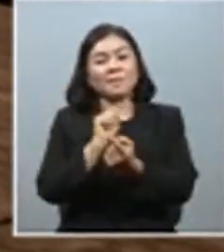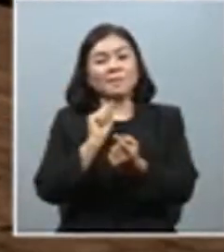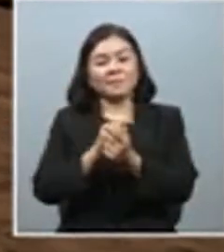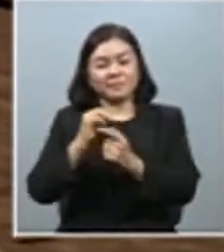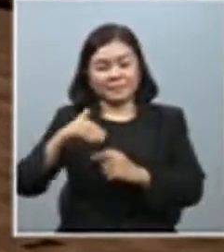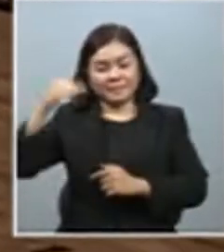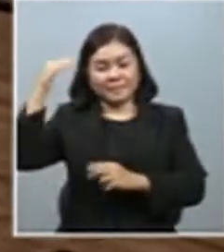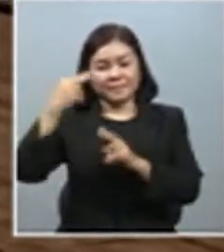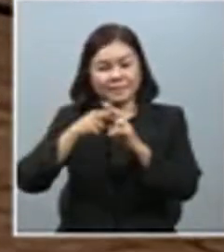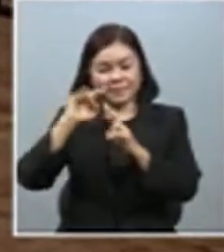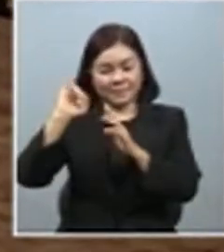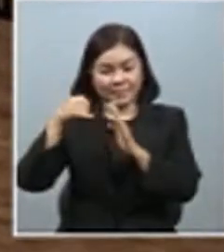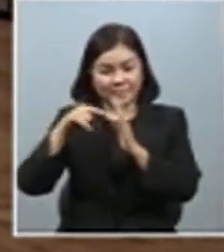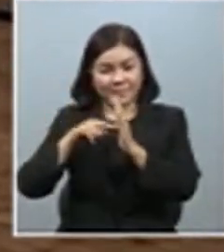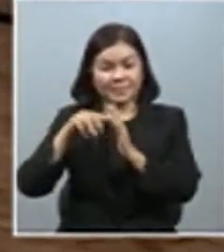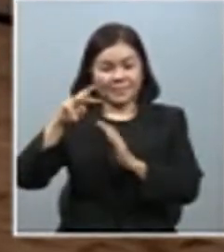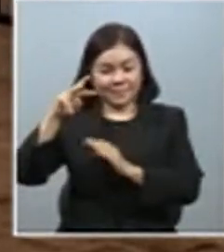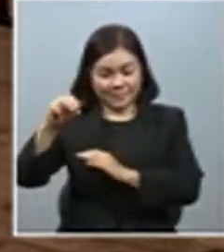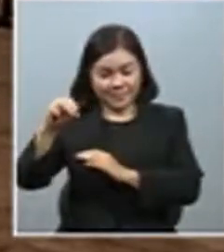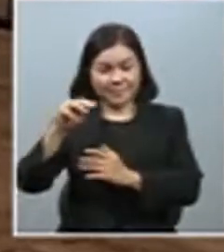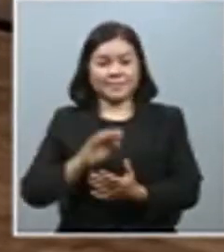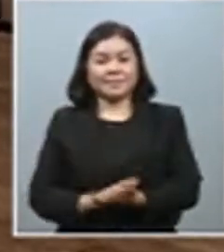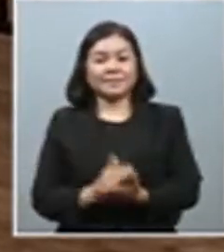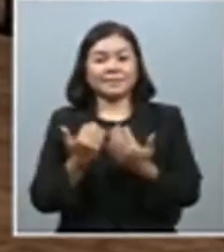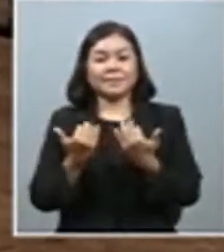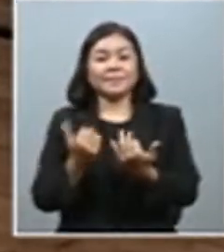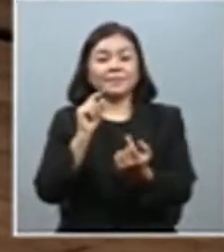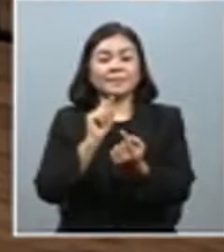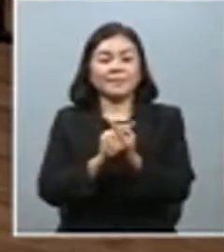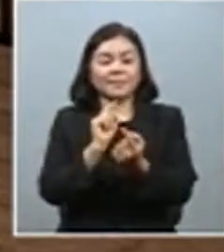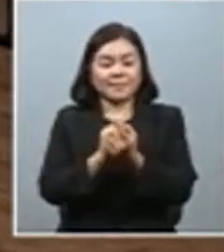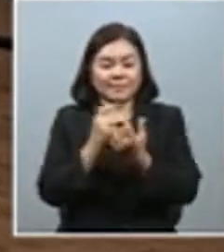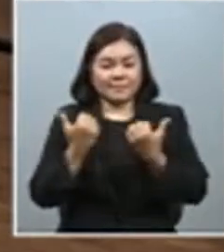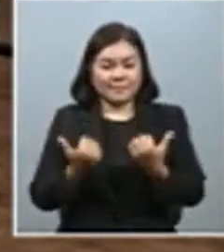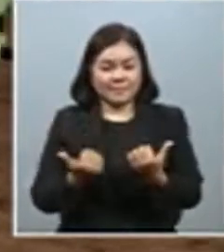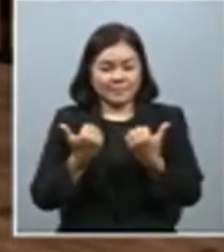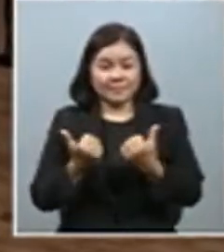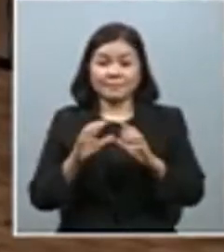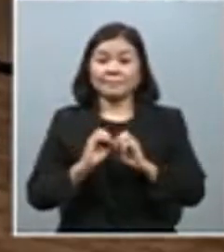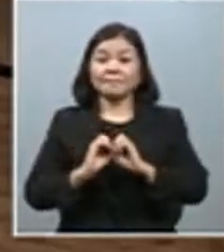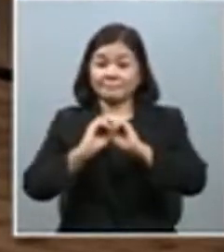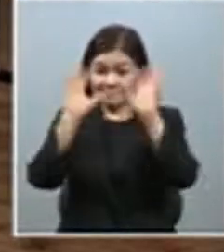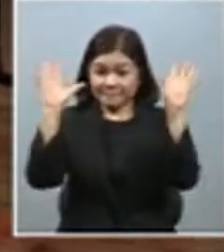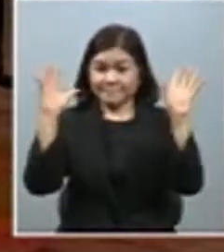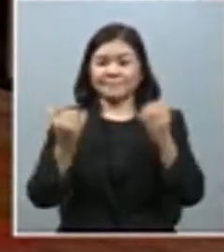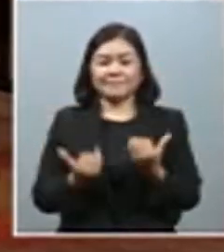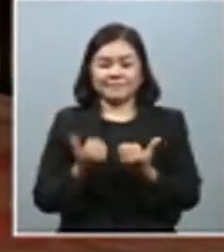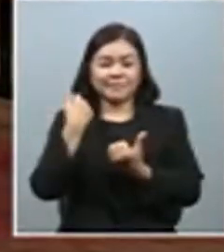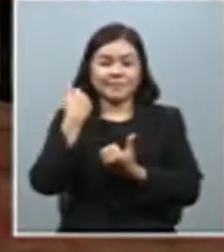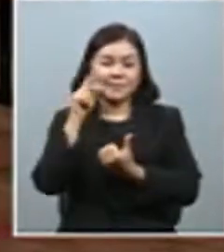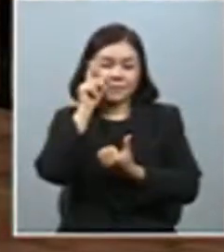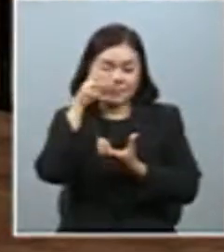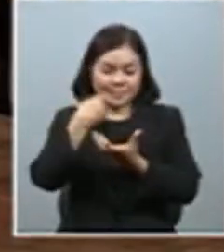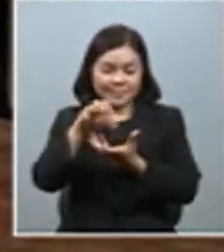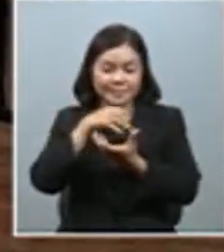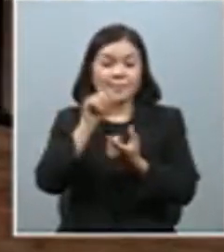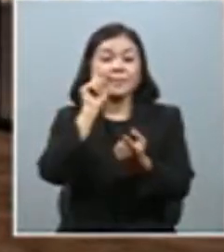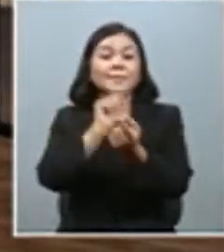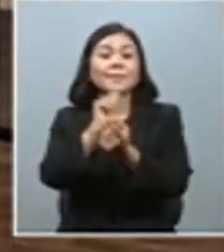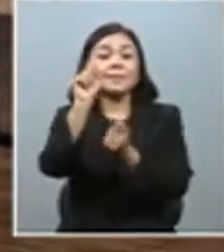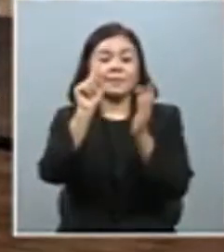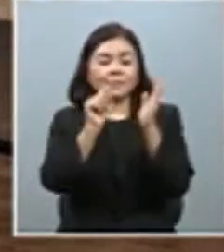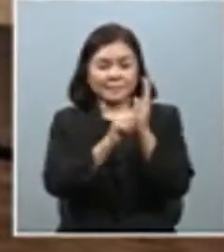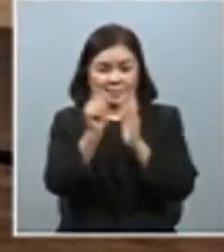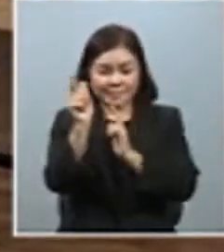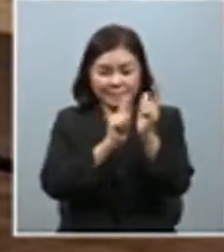จุ๋มปล่อยเด้งเด้งเด้งเด้งนะคะคุณขาโอ้โหสดใสค่ะข่าวแรกนะคะเด้งไปที่เมืองเลยค่ะไป